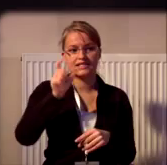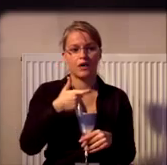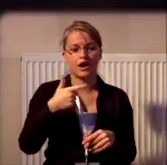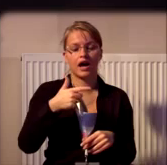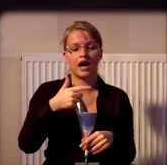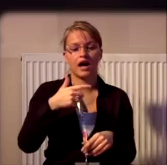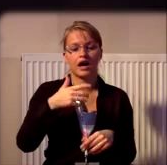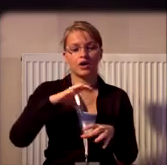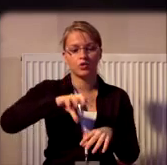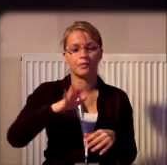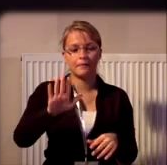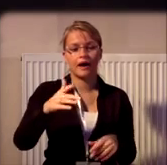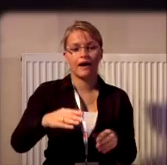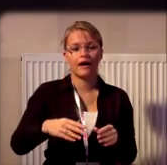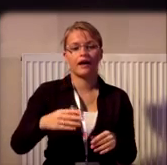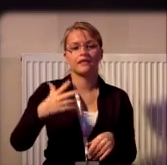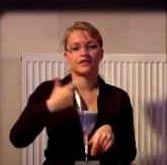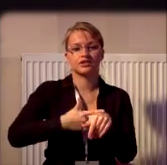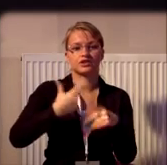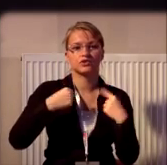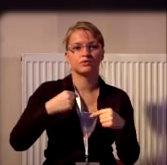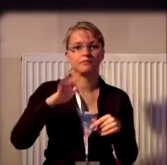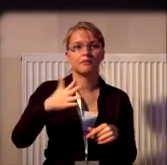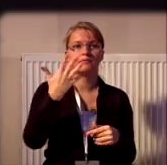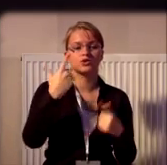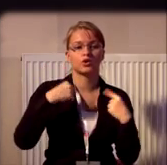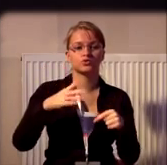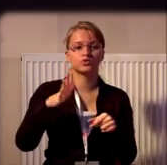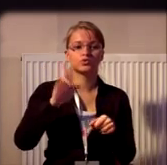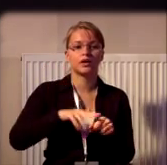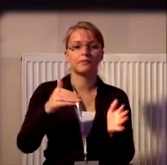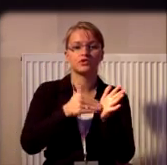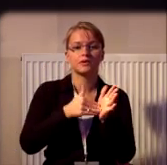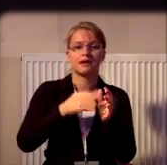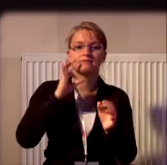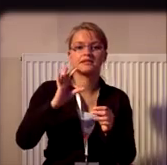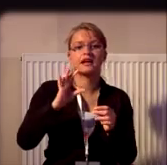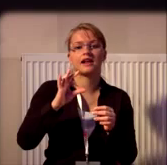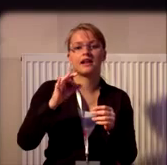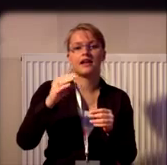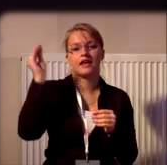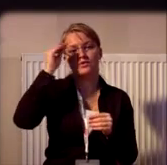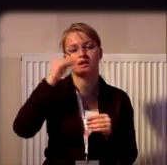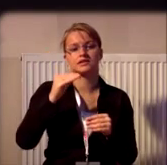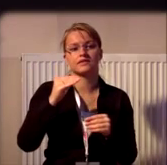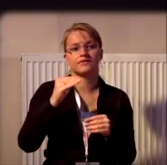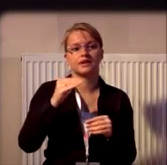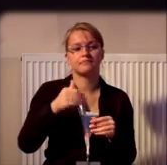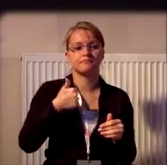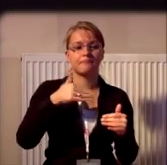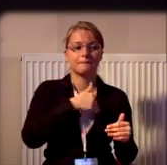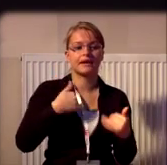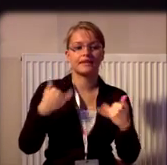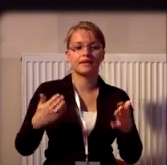20 osób, mamy od 3 do 5 osób o specjalnych potrzebach edukacyjnych. Myśmy zaproponowali coś innego. W 20-osobowej